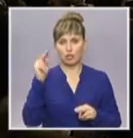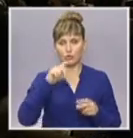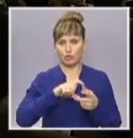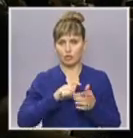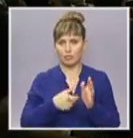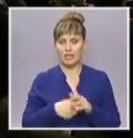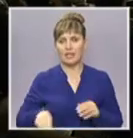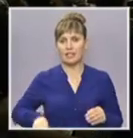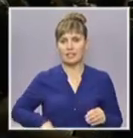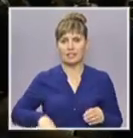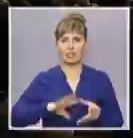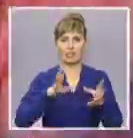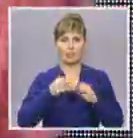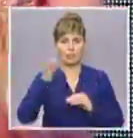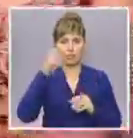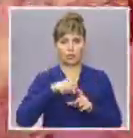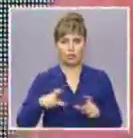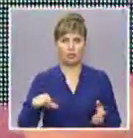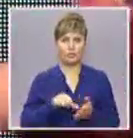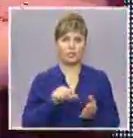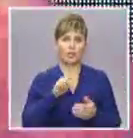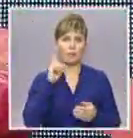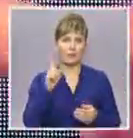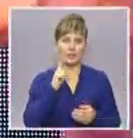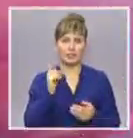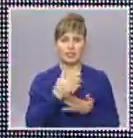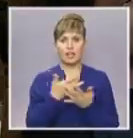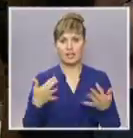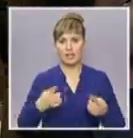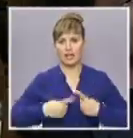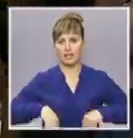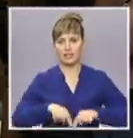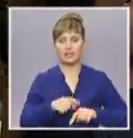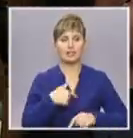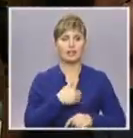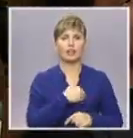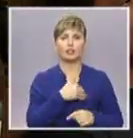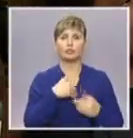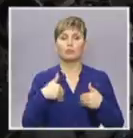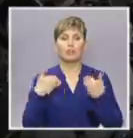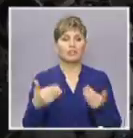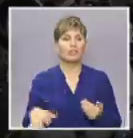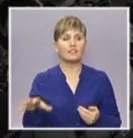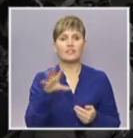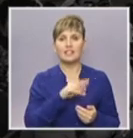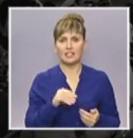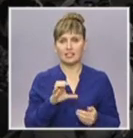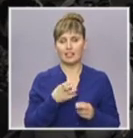заведений, директора общеобразовательных школ, представители молодежных и партийных организаций. Я хочу поздравить всех